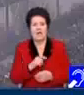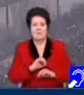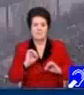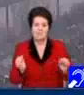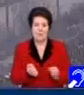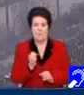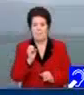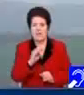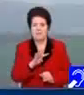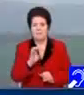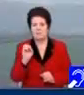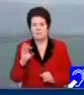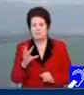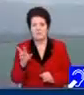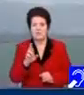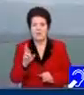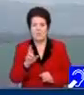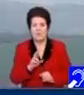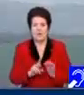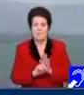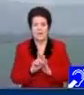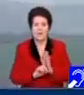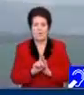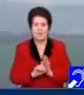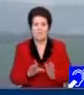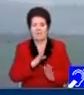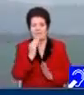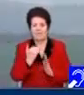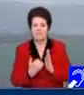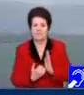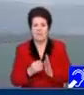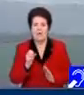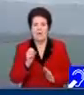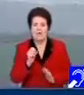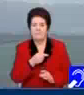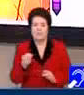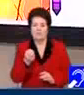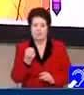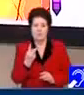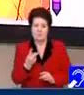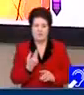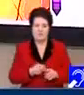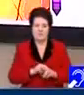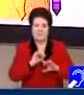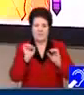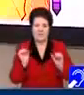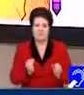pe 14 și 15 ianuarie, când mercurul din termometre va coborî până la minus 12 grade. Această